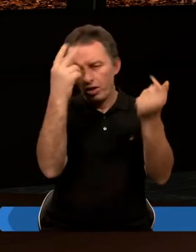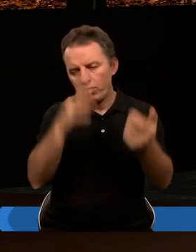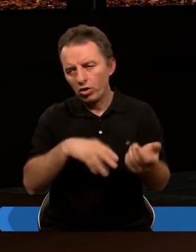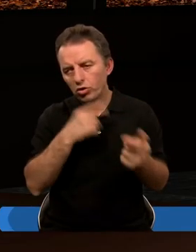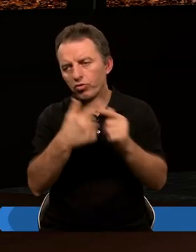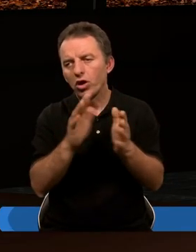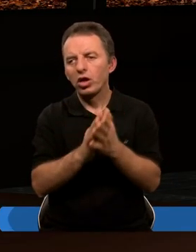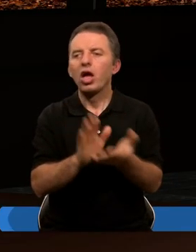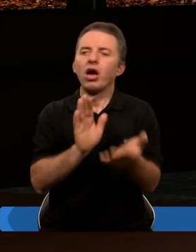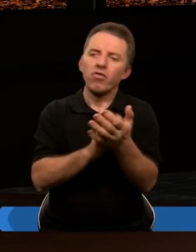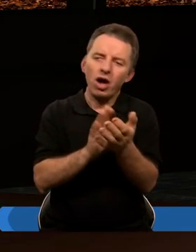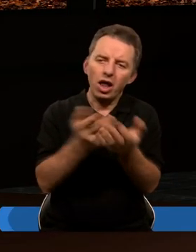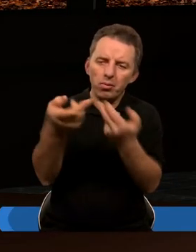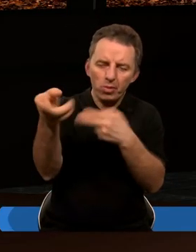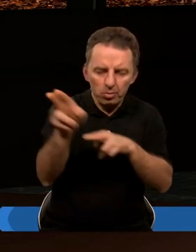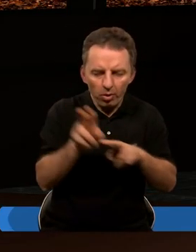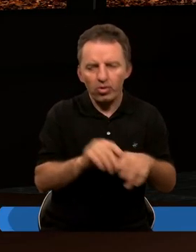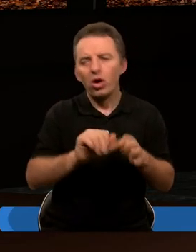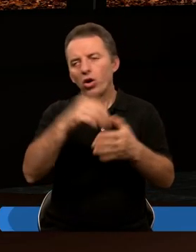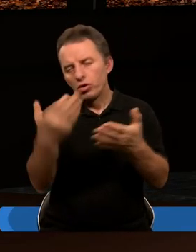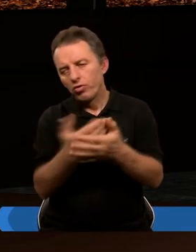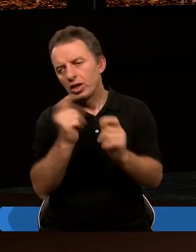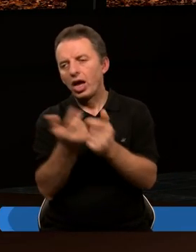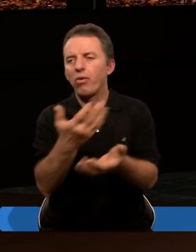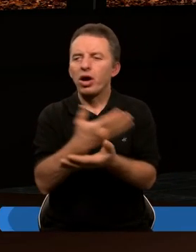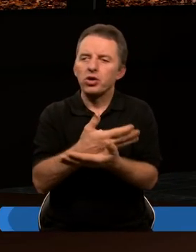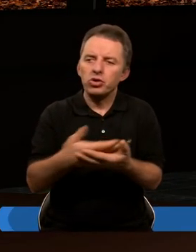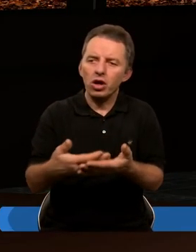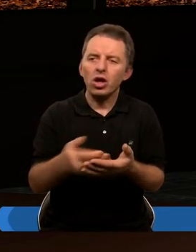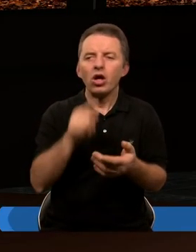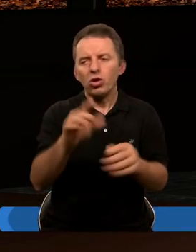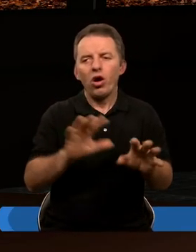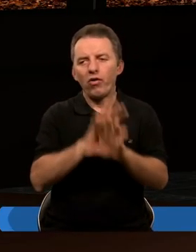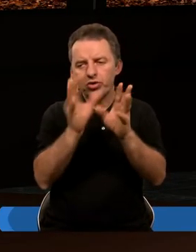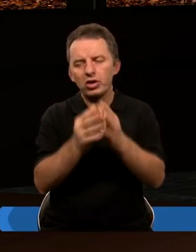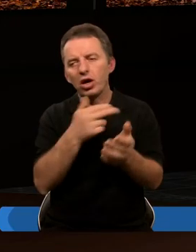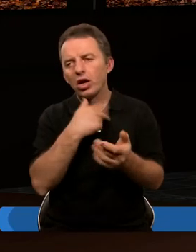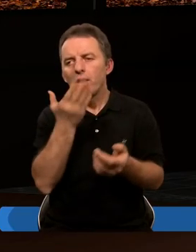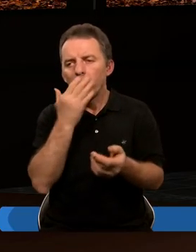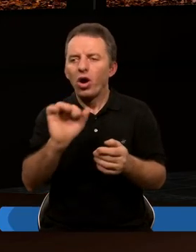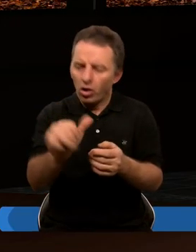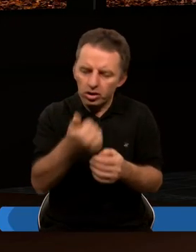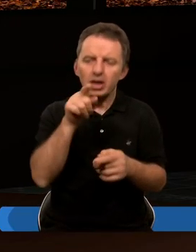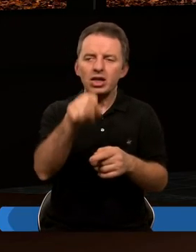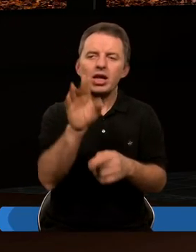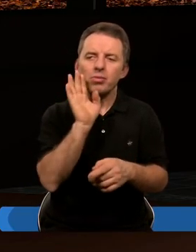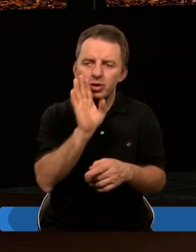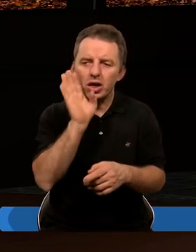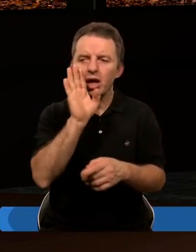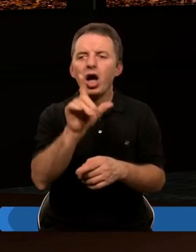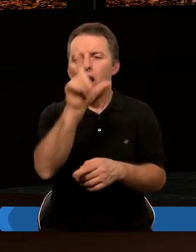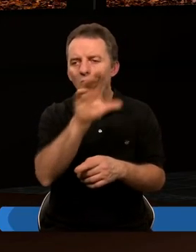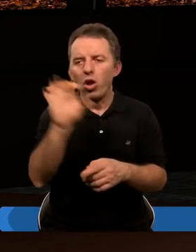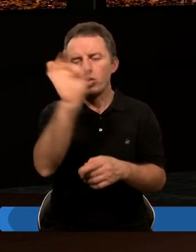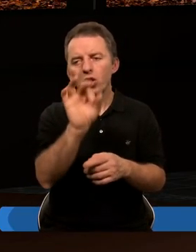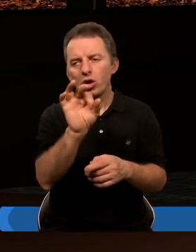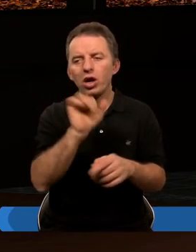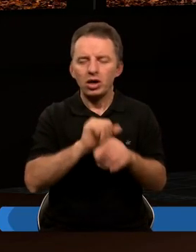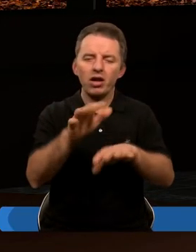świątyniu, Jego chwalebnym powrocie, o odnowieniu całej ziemi, ale to wszystko nam mówi o jednym i tym samym, że los